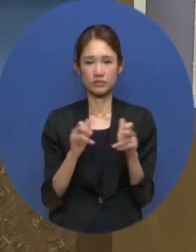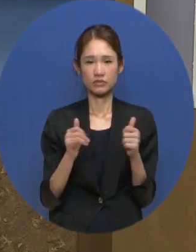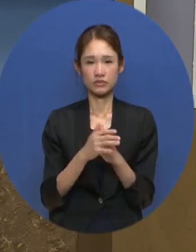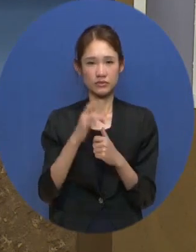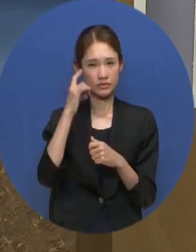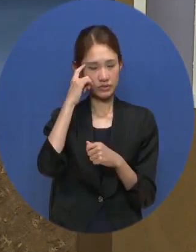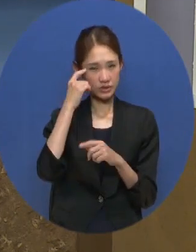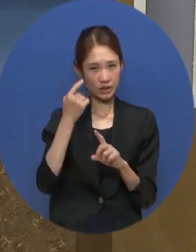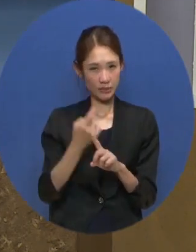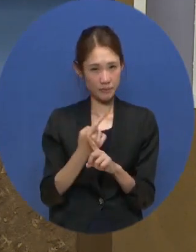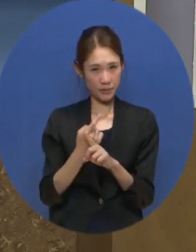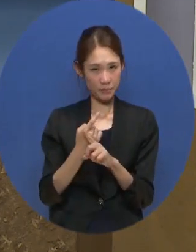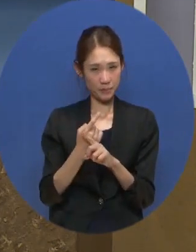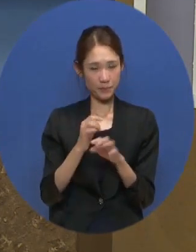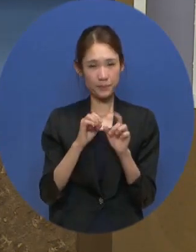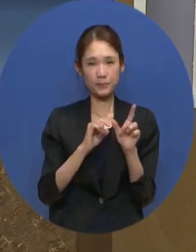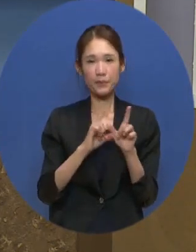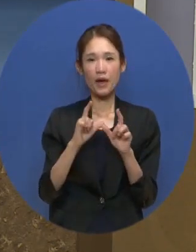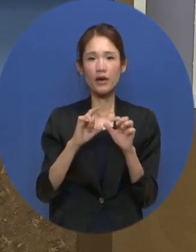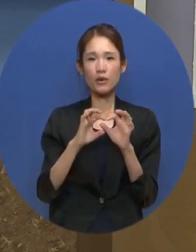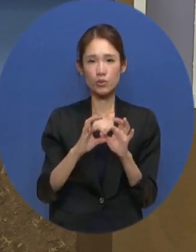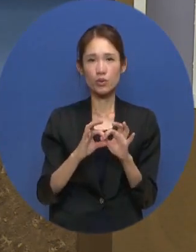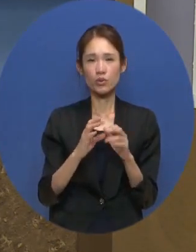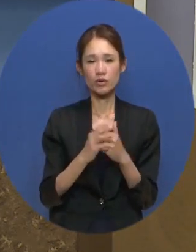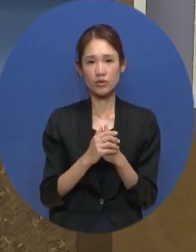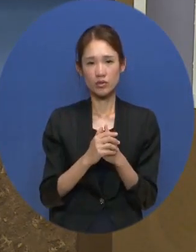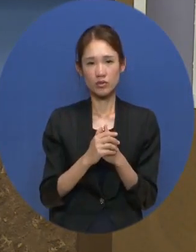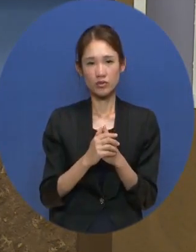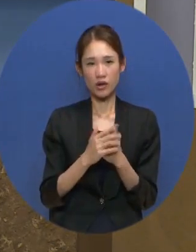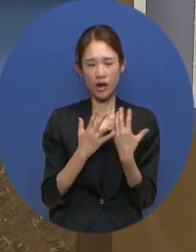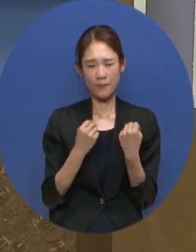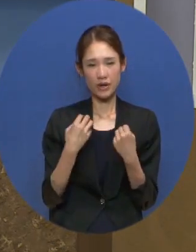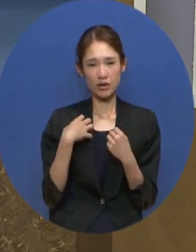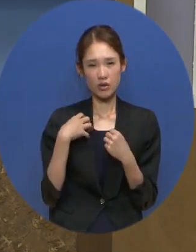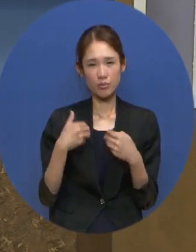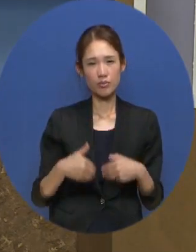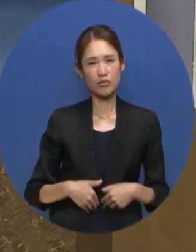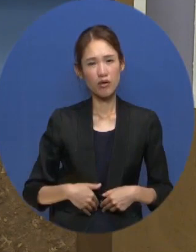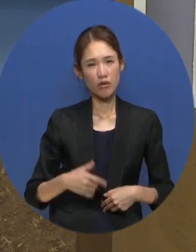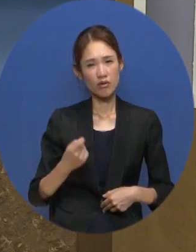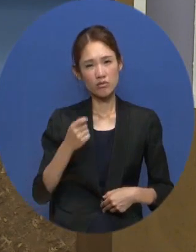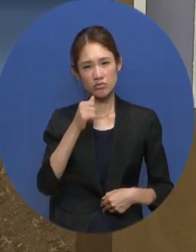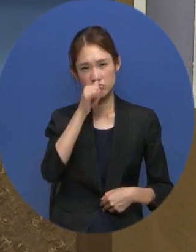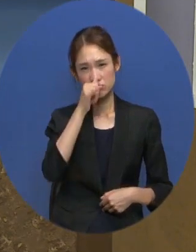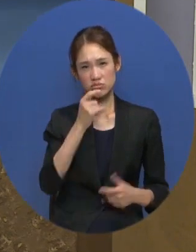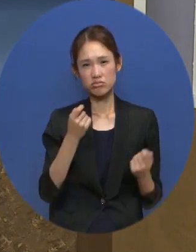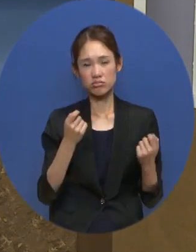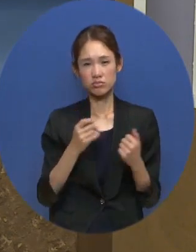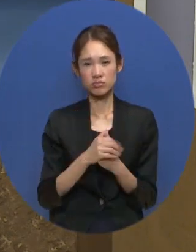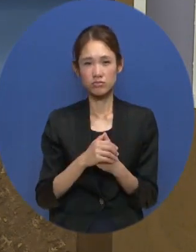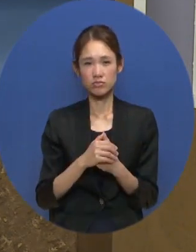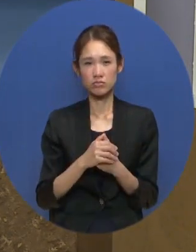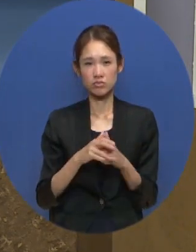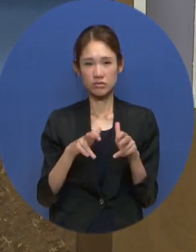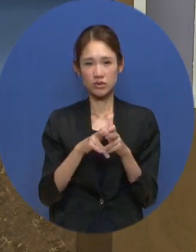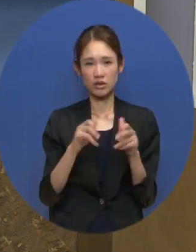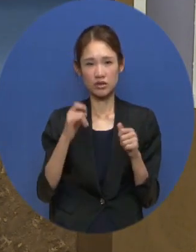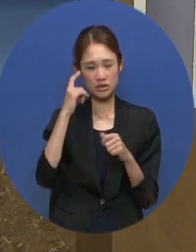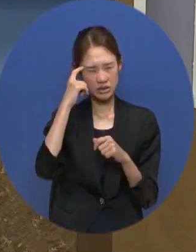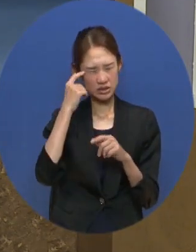장애 인식 개선에 대해서도 많은 좀 역할을 해주시고 계신다고 생각이 들거든요. 이제 장애